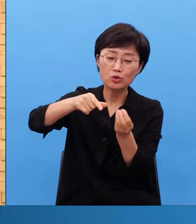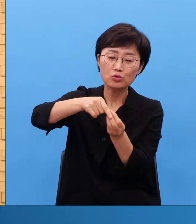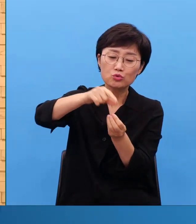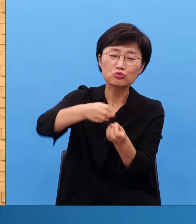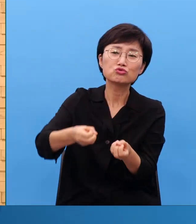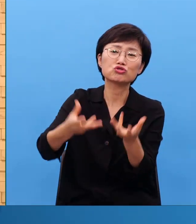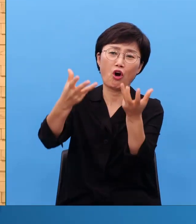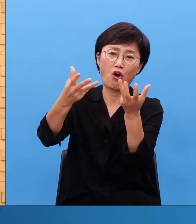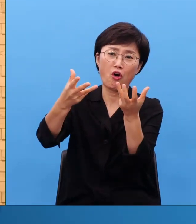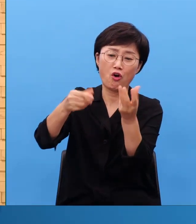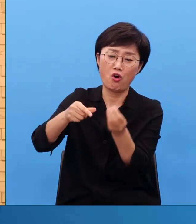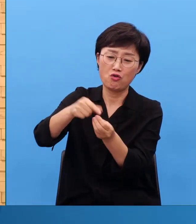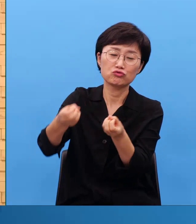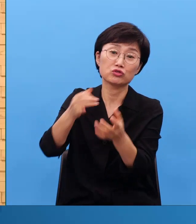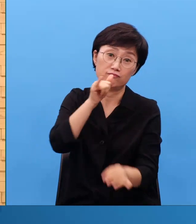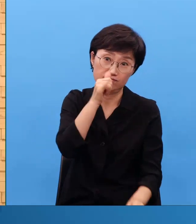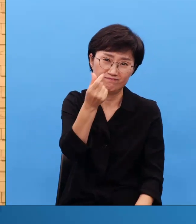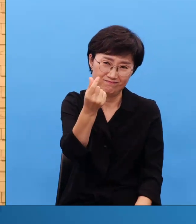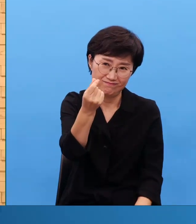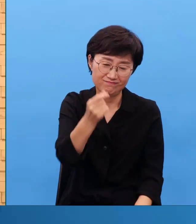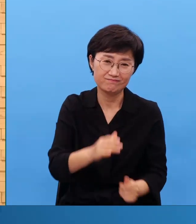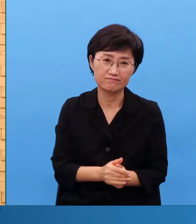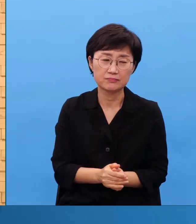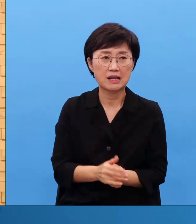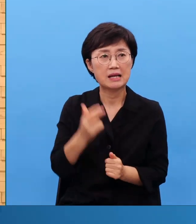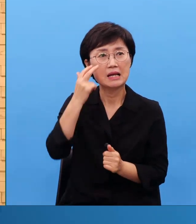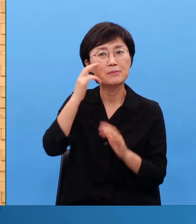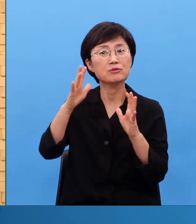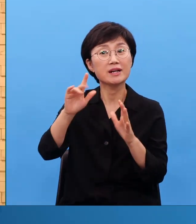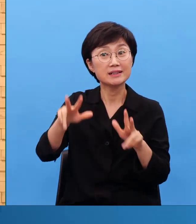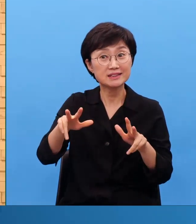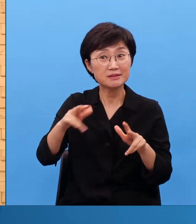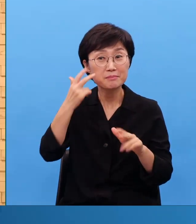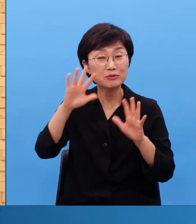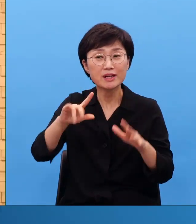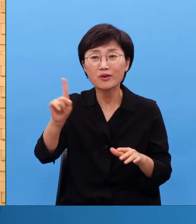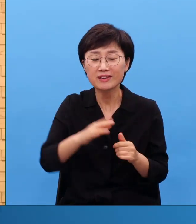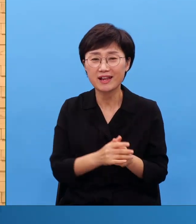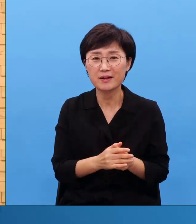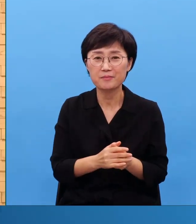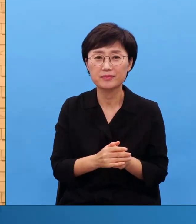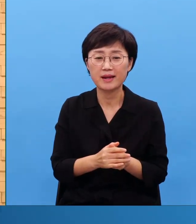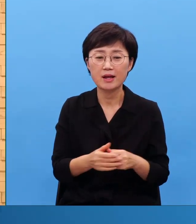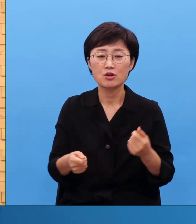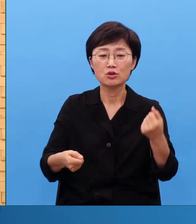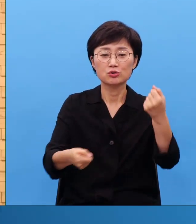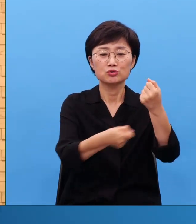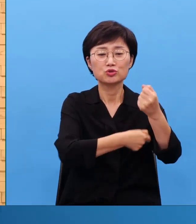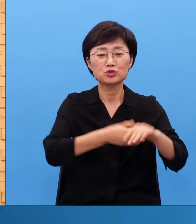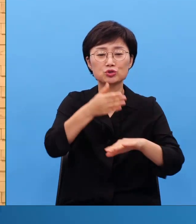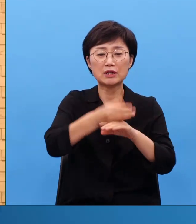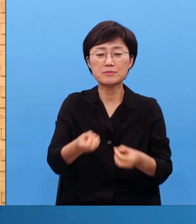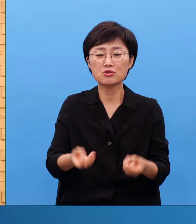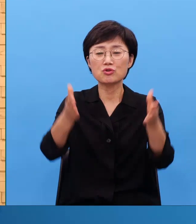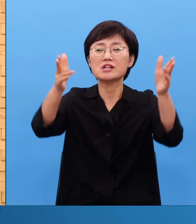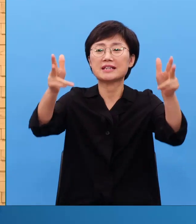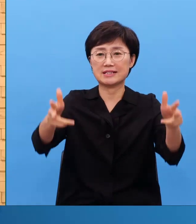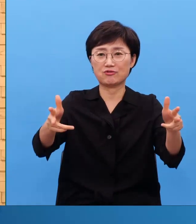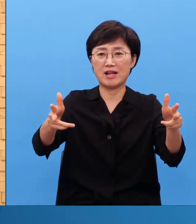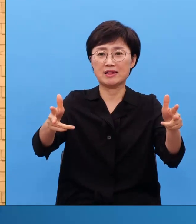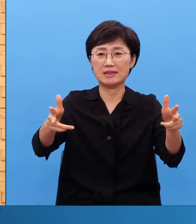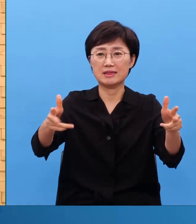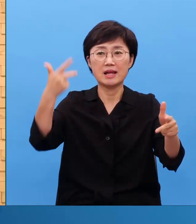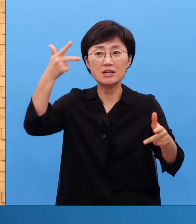holidays. 이번 주간에 미국에서는 이 땡스기빙 데이 해가지고 난립니다. And right now, even in America, we see this uproar because of Thanksgiving